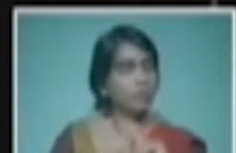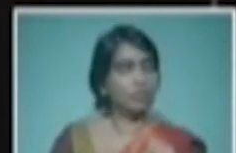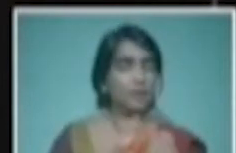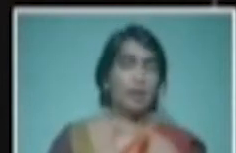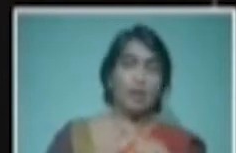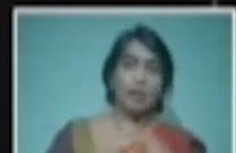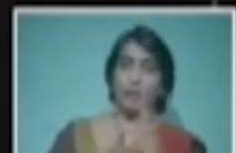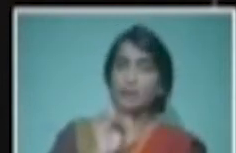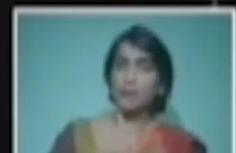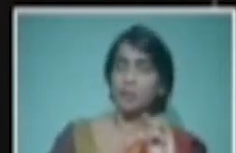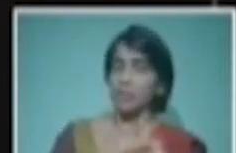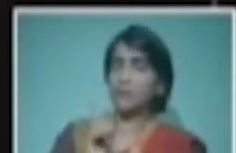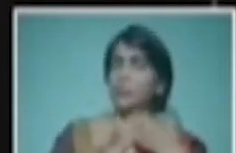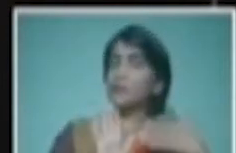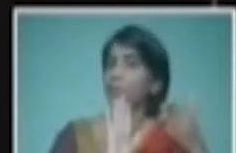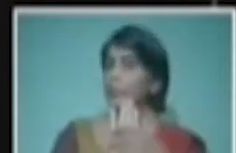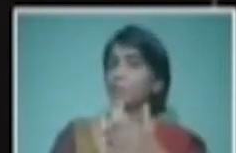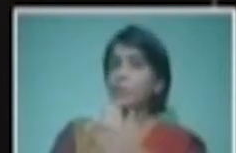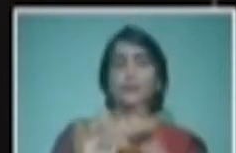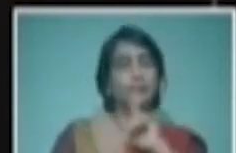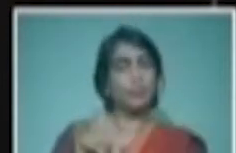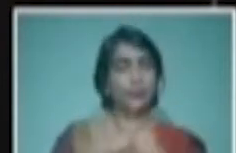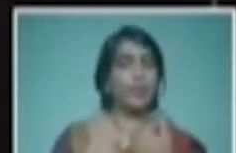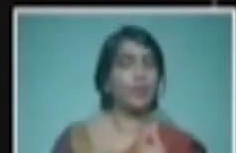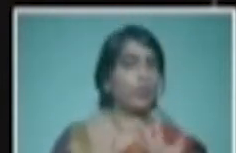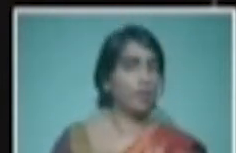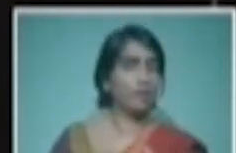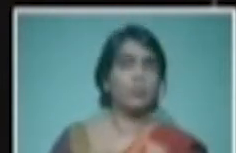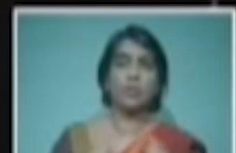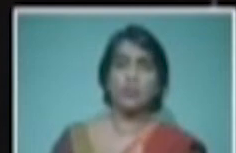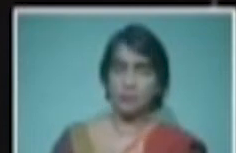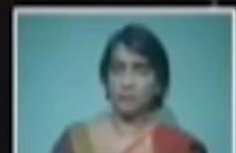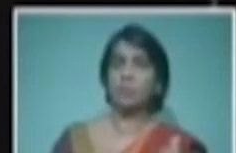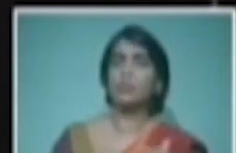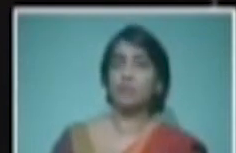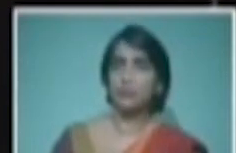අනෙකුත් අමාත්‍යංශත් සමග සාකච්ඡා කරමින් අපි අවශ්‍ය කටයුතු ඔබතුමා